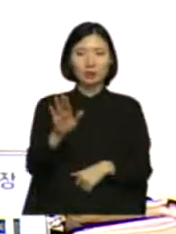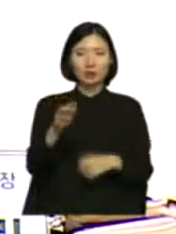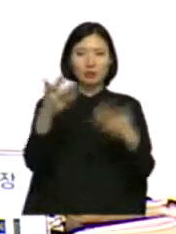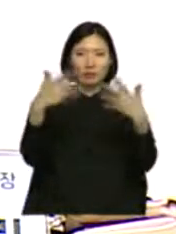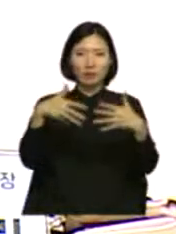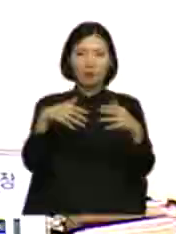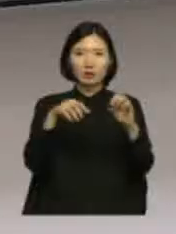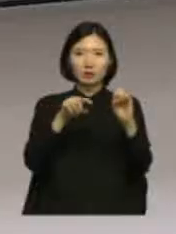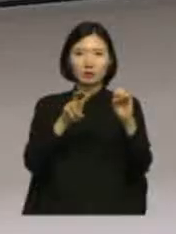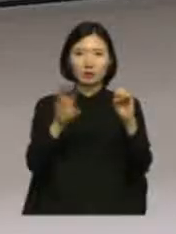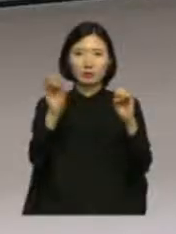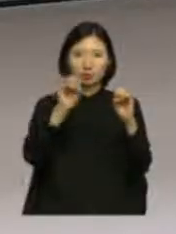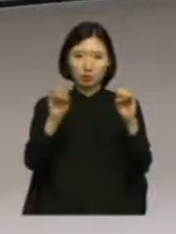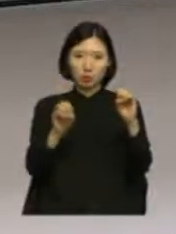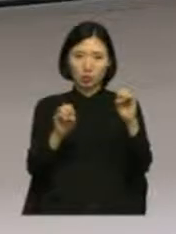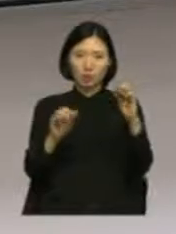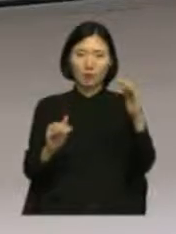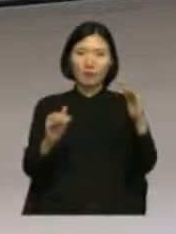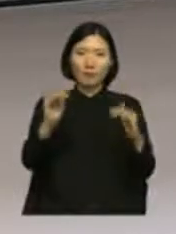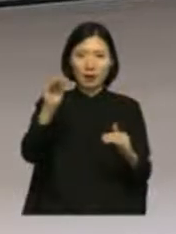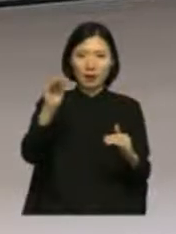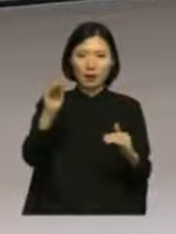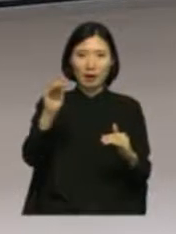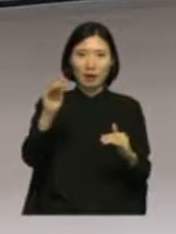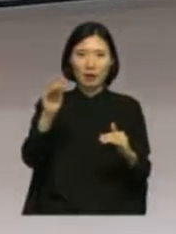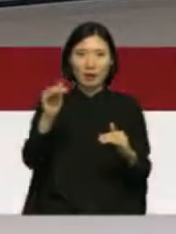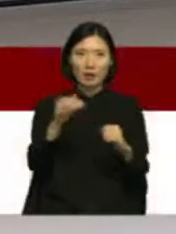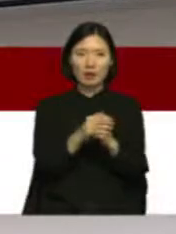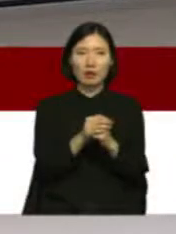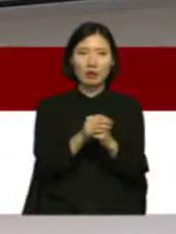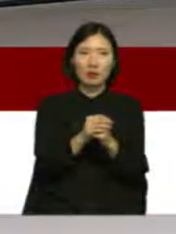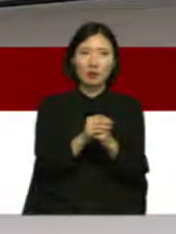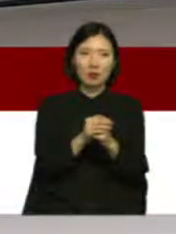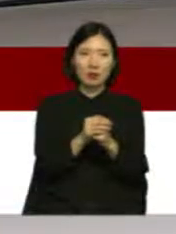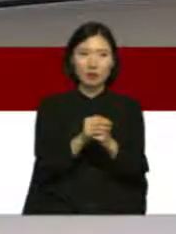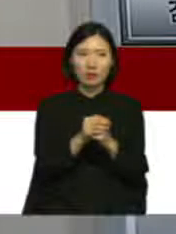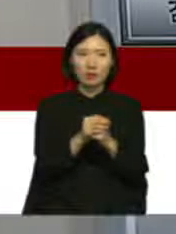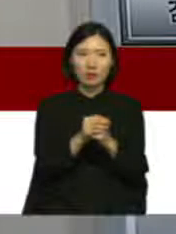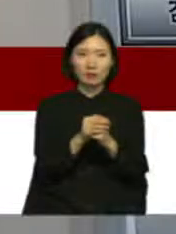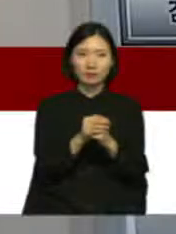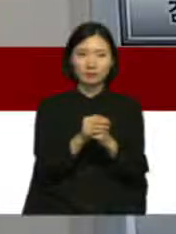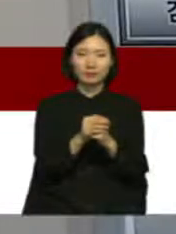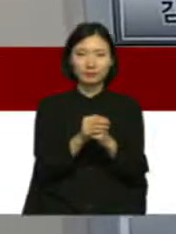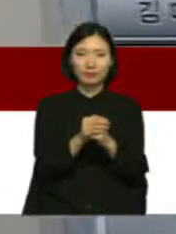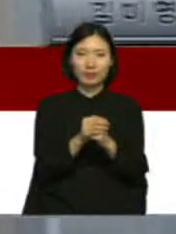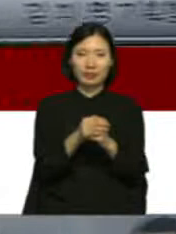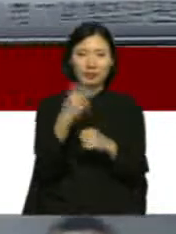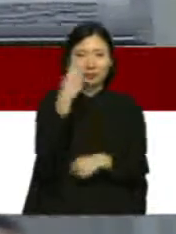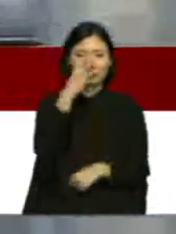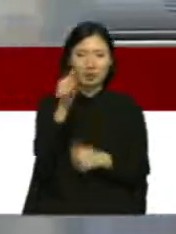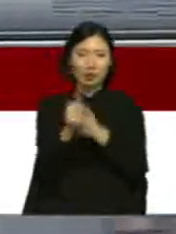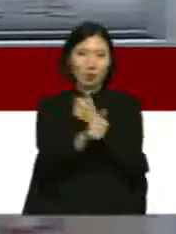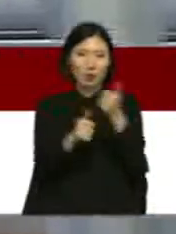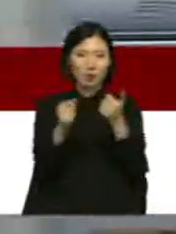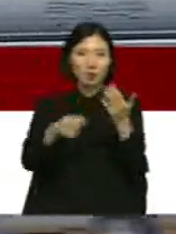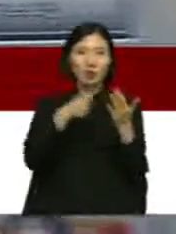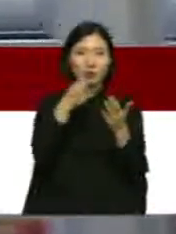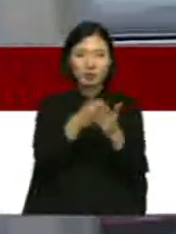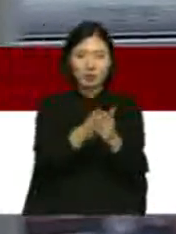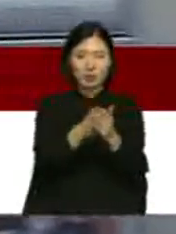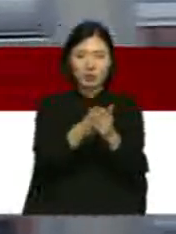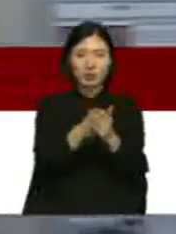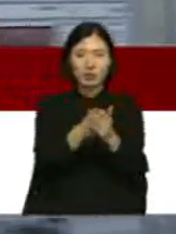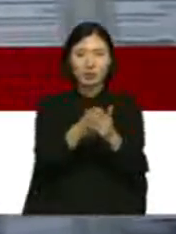간 0.2%포인트 차이는 표집 오차인 4.4% 범위 이내이기 때문에 심의위원회에서 결정할